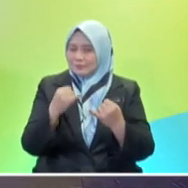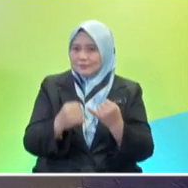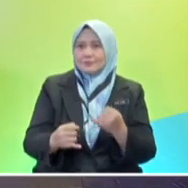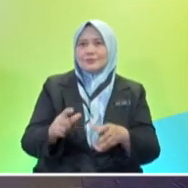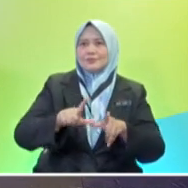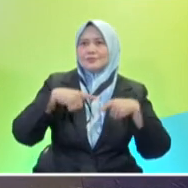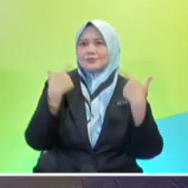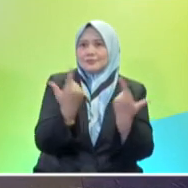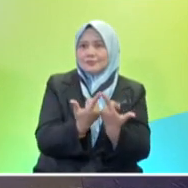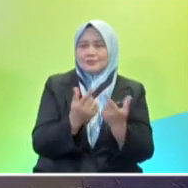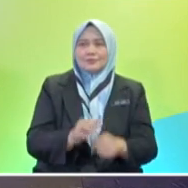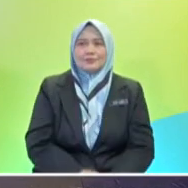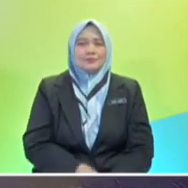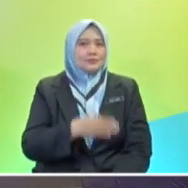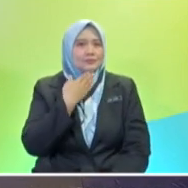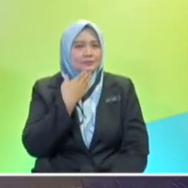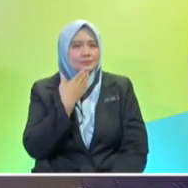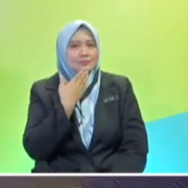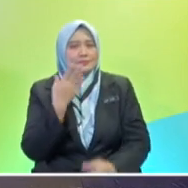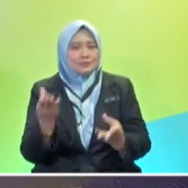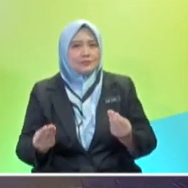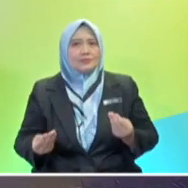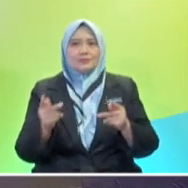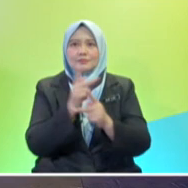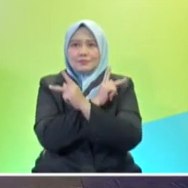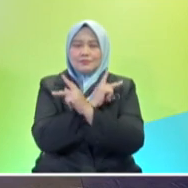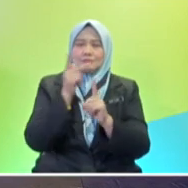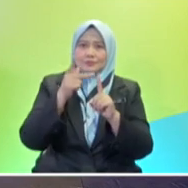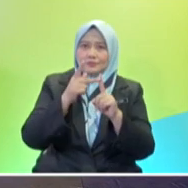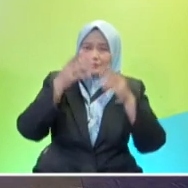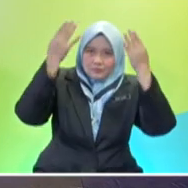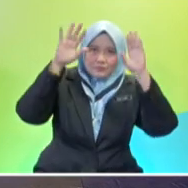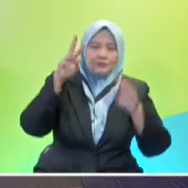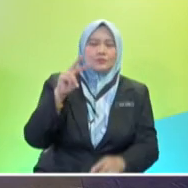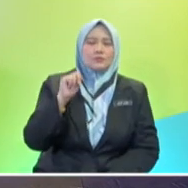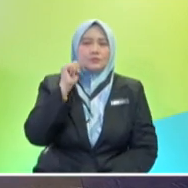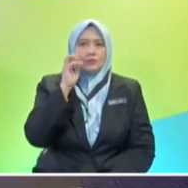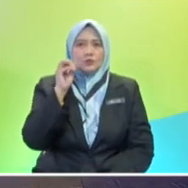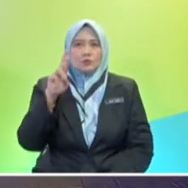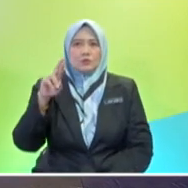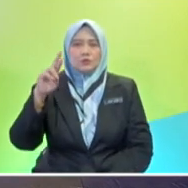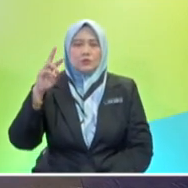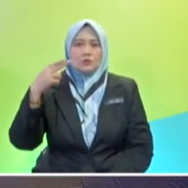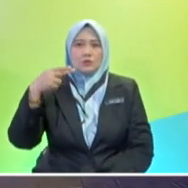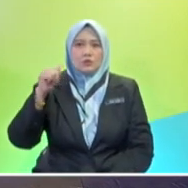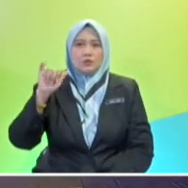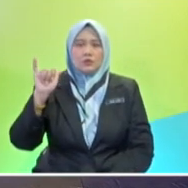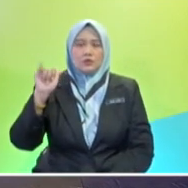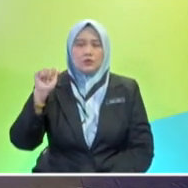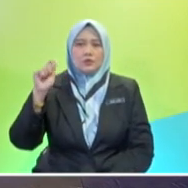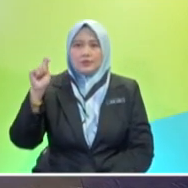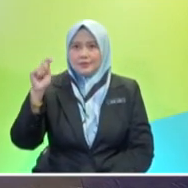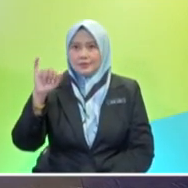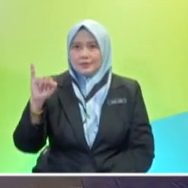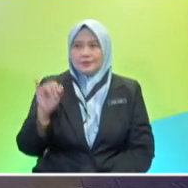Terima kasih saya ucapkan kepada cikgu Nur Hayati Mak Zain yang merupakan guru dari Sekolah Kebangsaan Seksyen 18 Shah Alam Selangor.